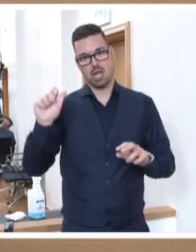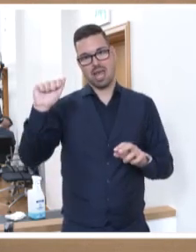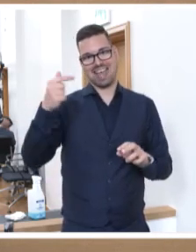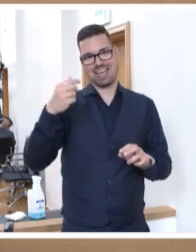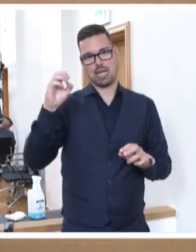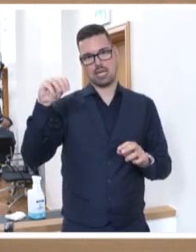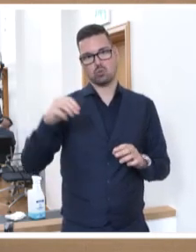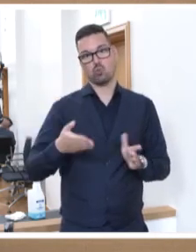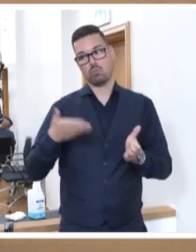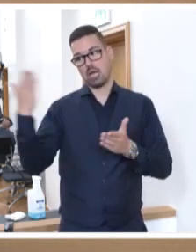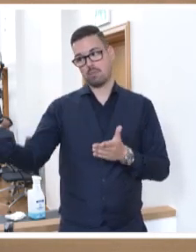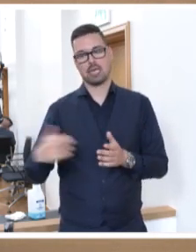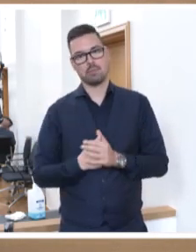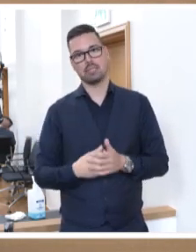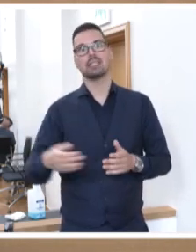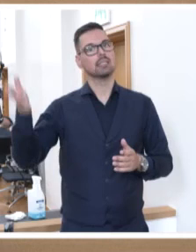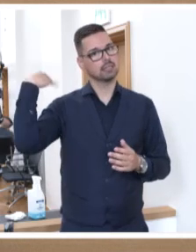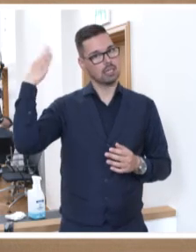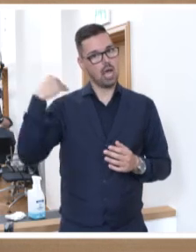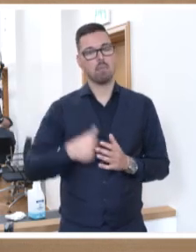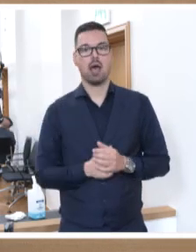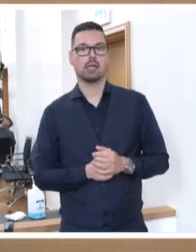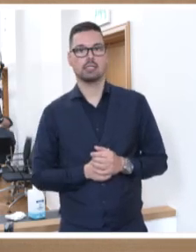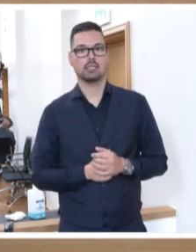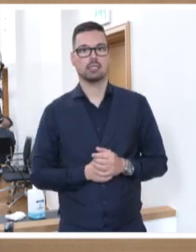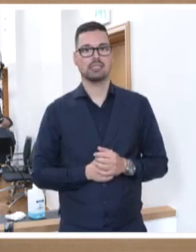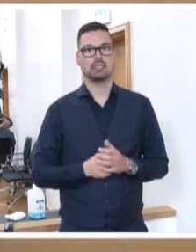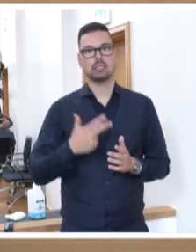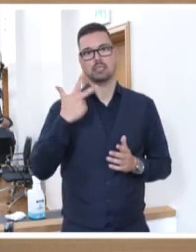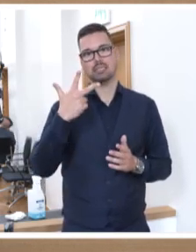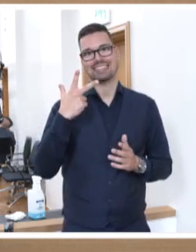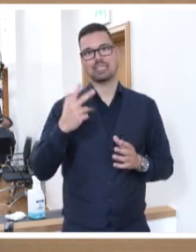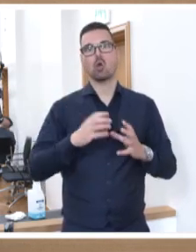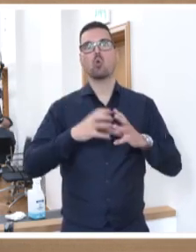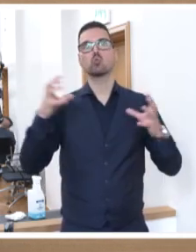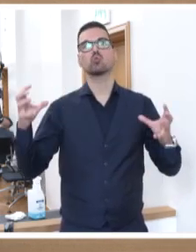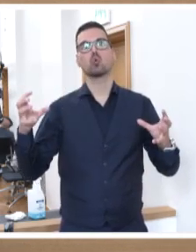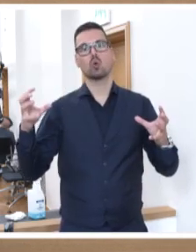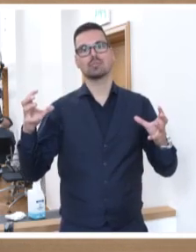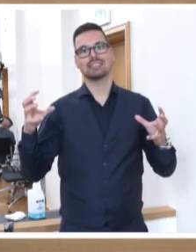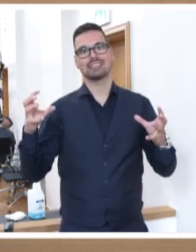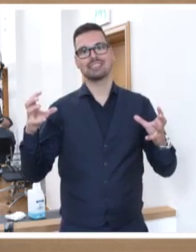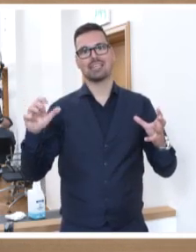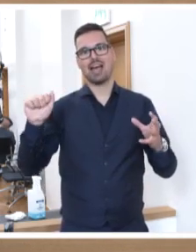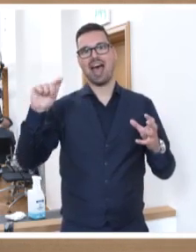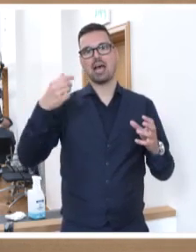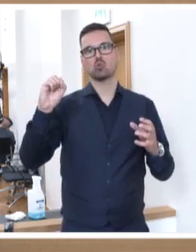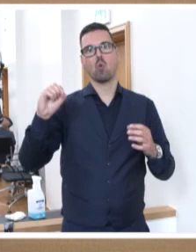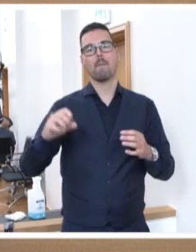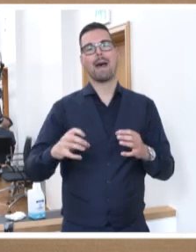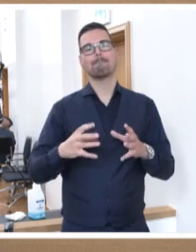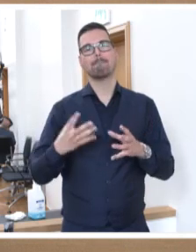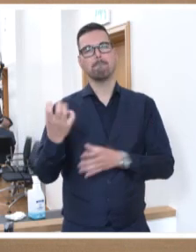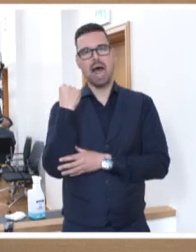Atomwaffen abgegeben. Damals waren sie die drittgrößte Atommacht der Welt.